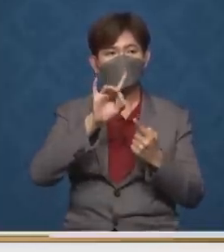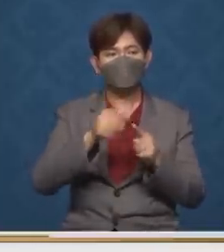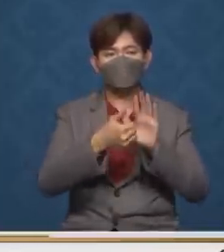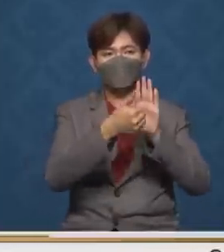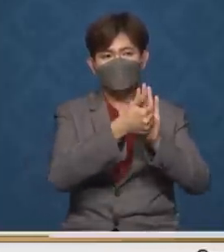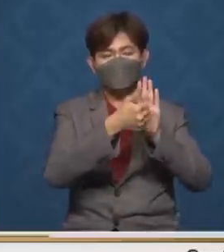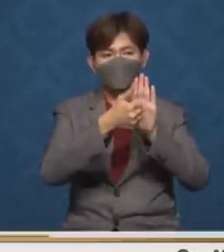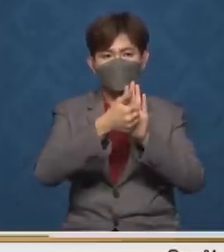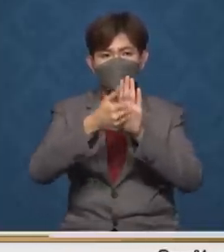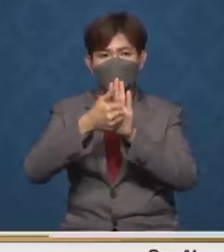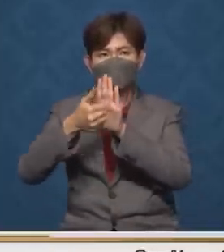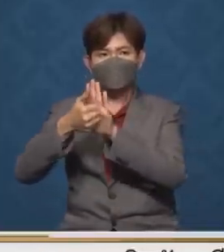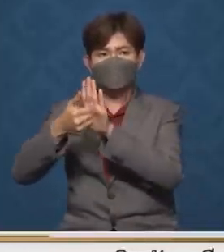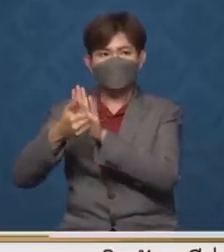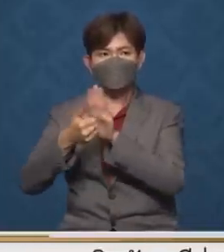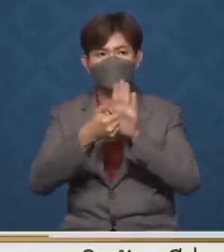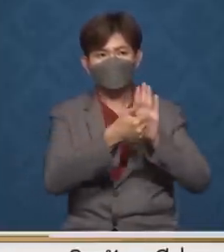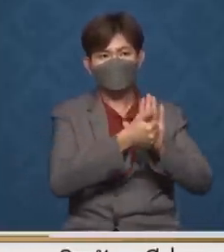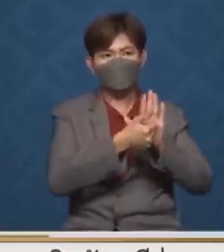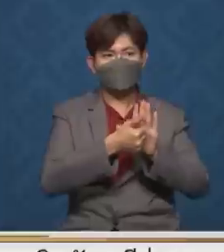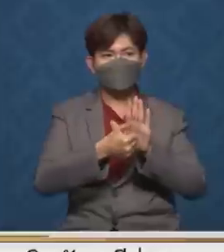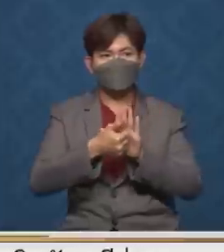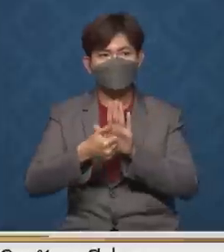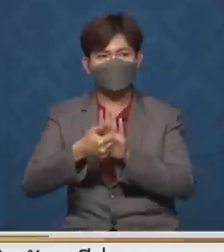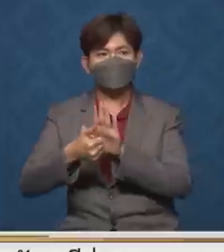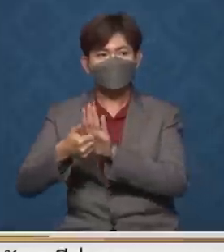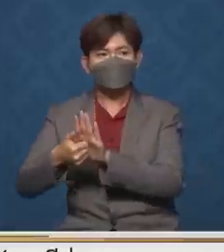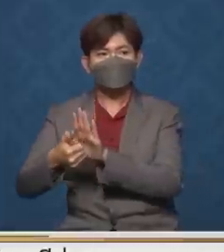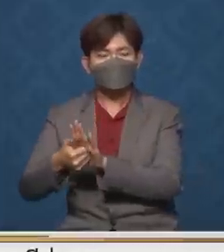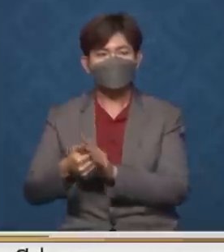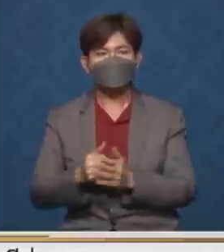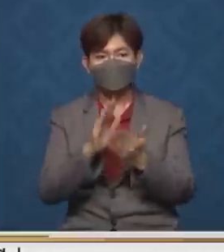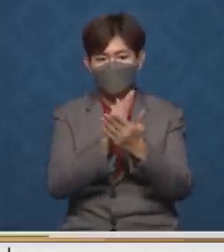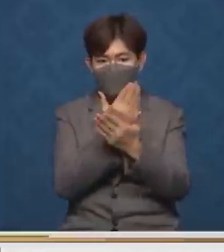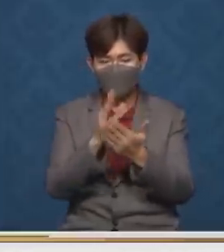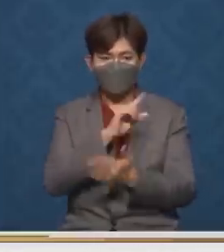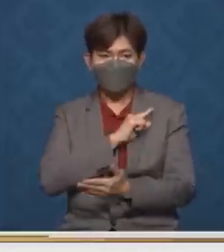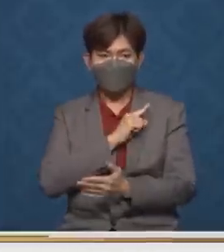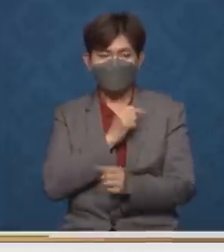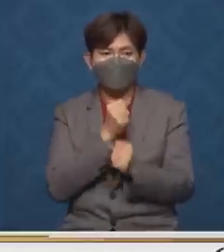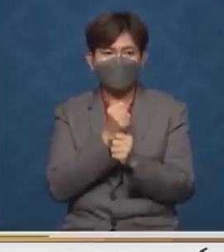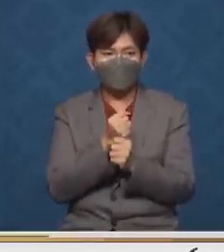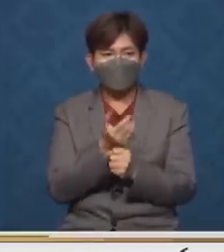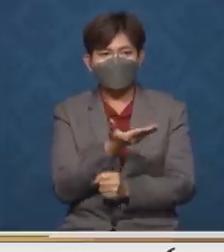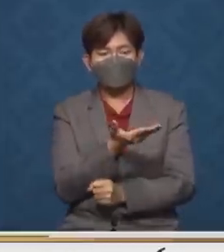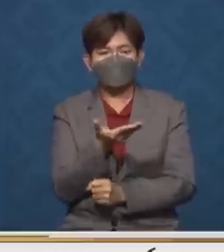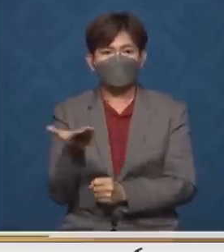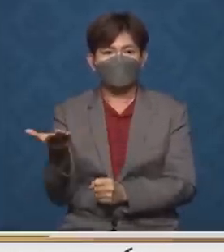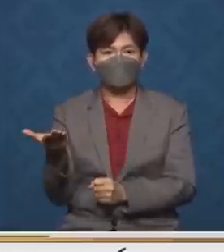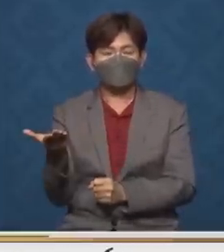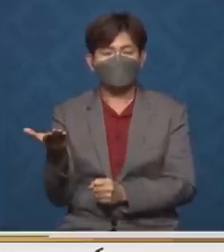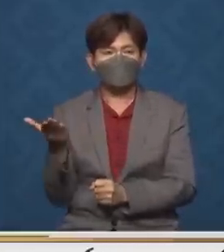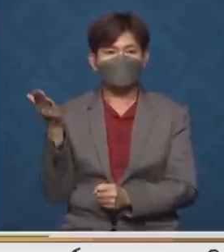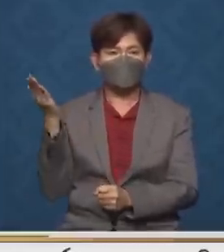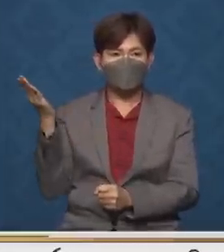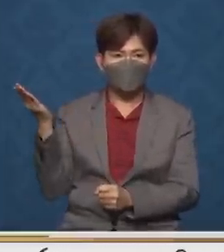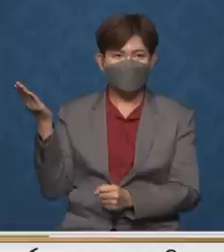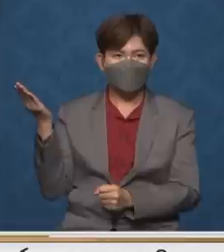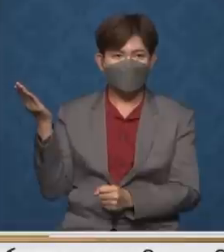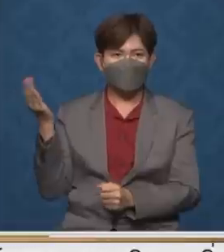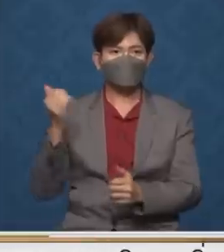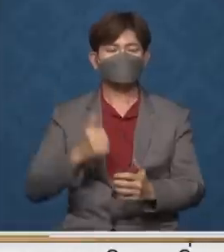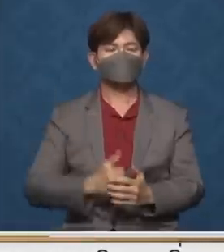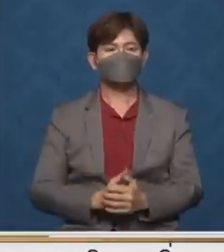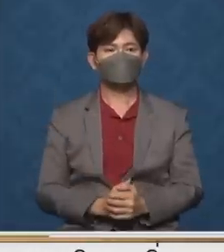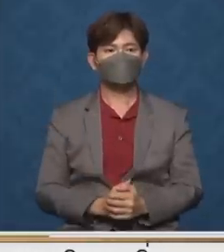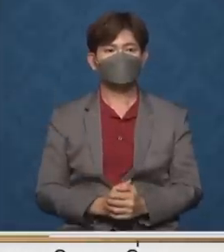เรื่องกินตบขอใหบอกกลมถหารราบที่ 16 ไปดูเพจชาวไทยรวมมือกลมถหารพัฒนาท